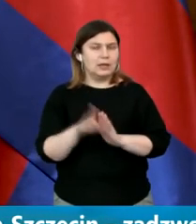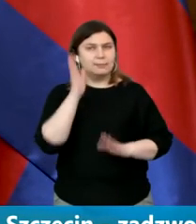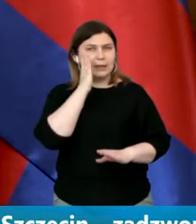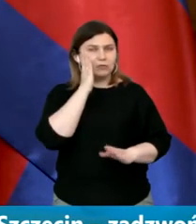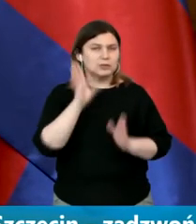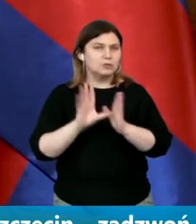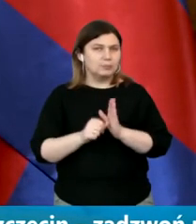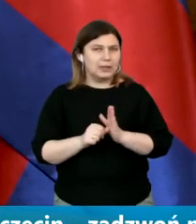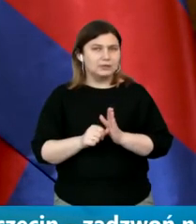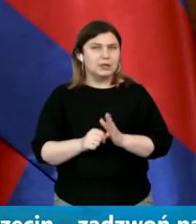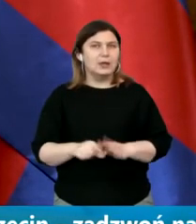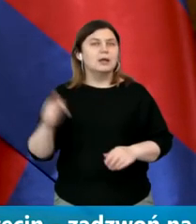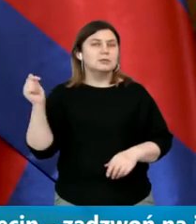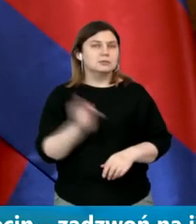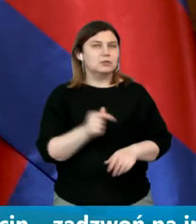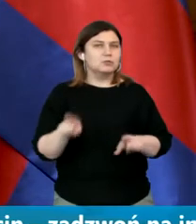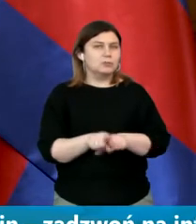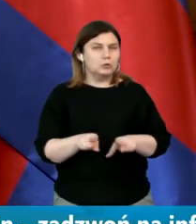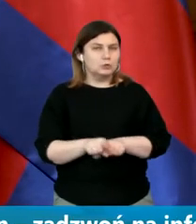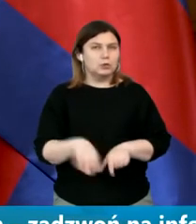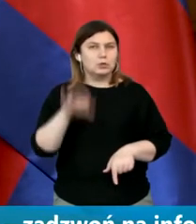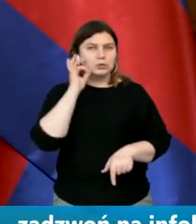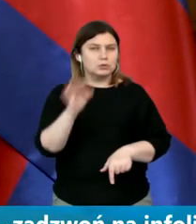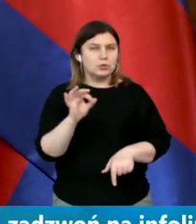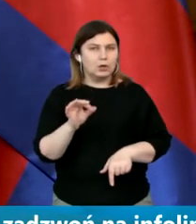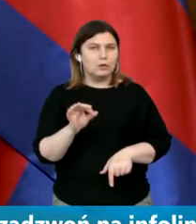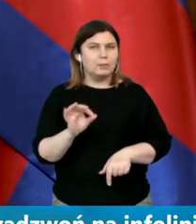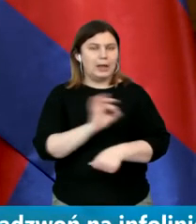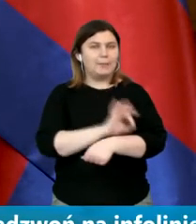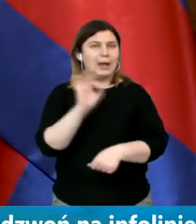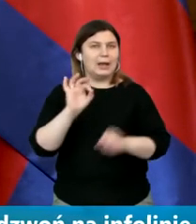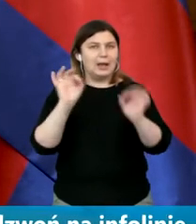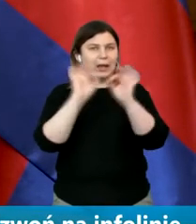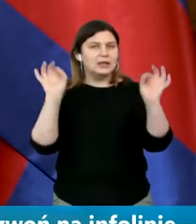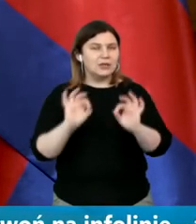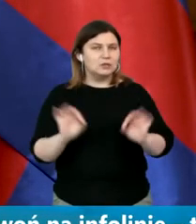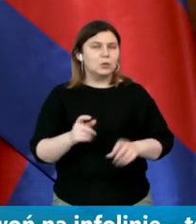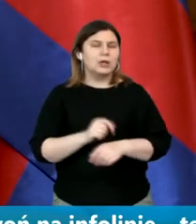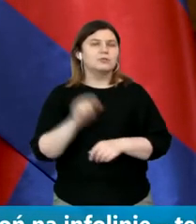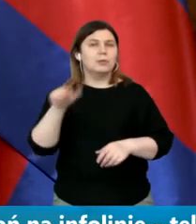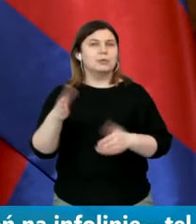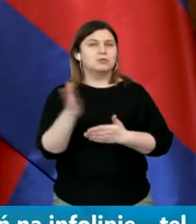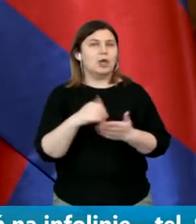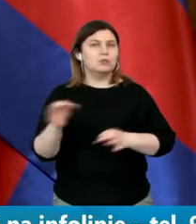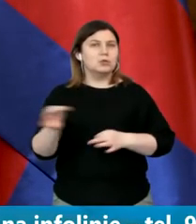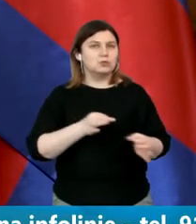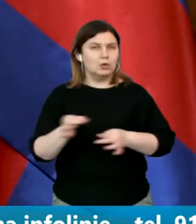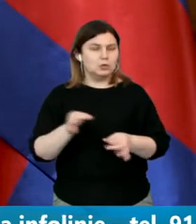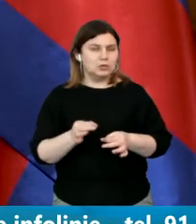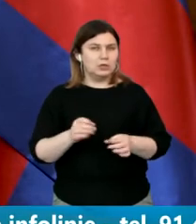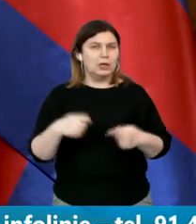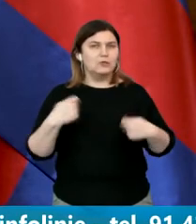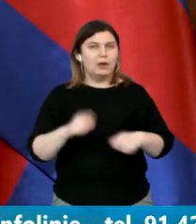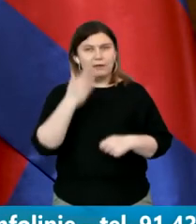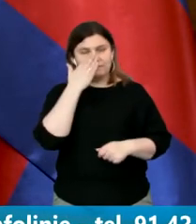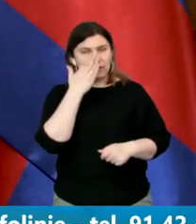miasta, no ale musimy też zadbać właśnie o dobrą architekturę, żeby ta część historyczna Szczecina